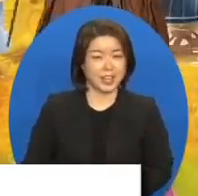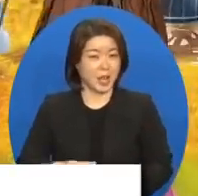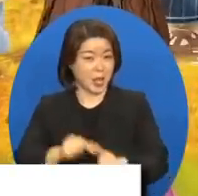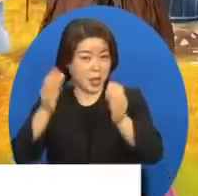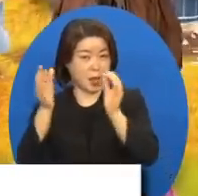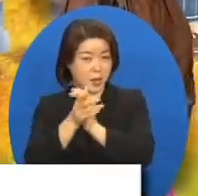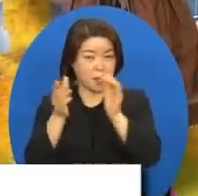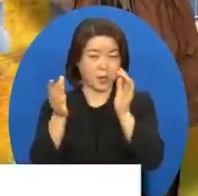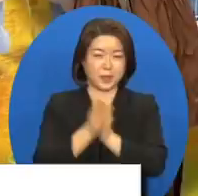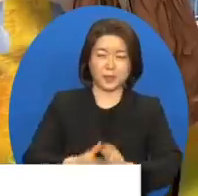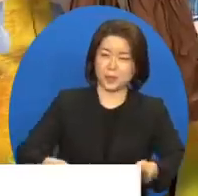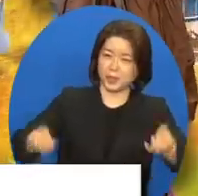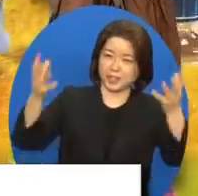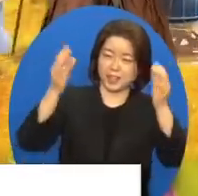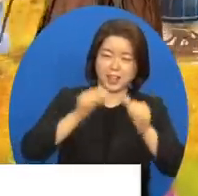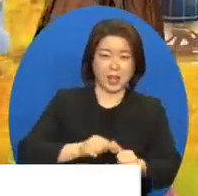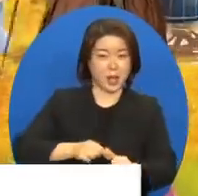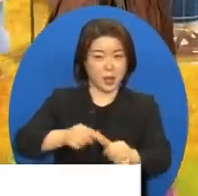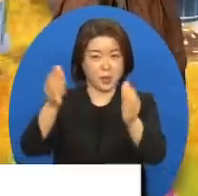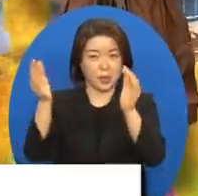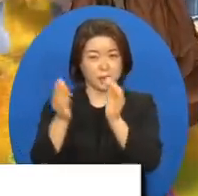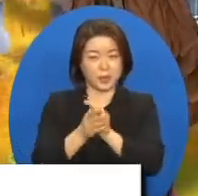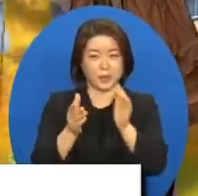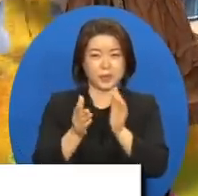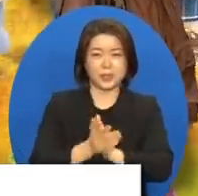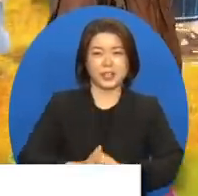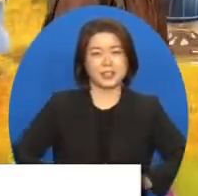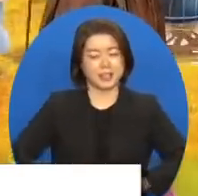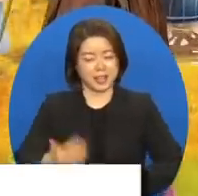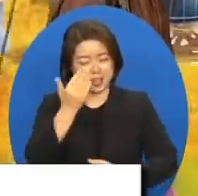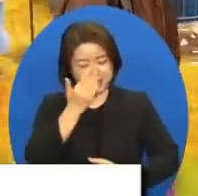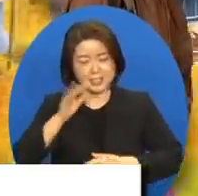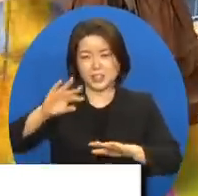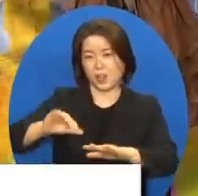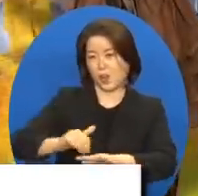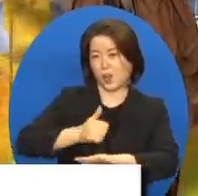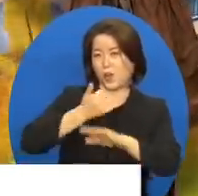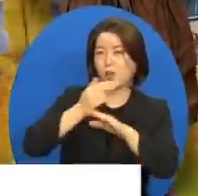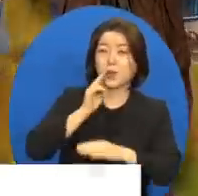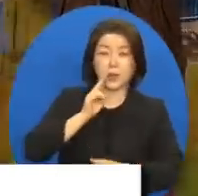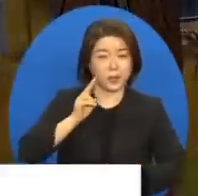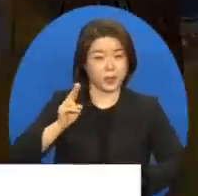호산나 호산나 겸손의 왕이여.